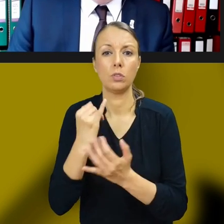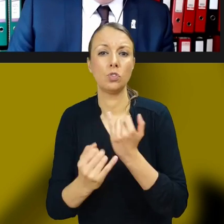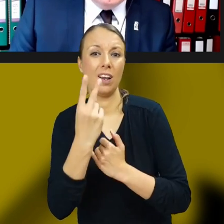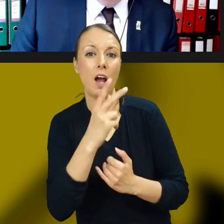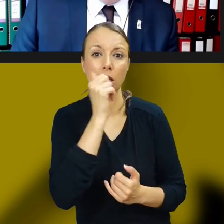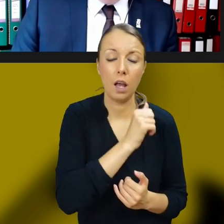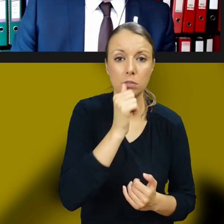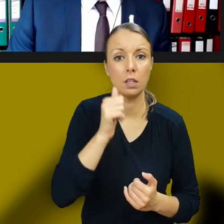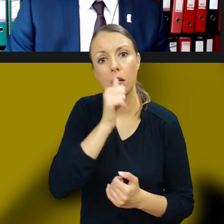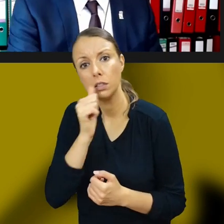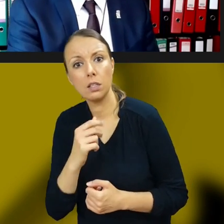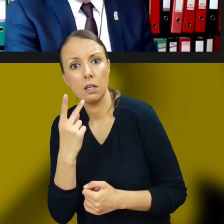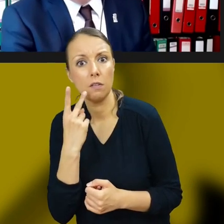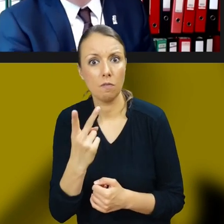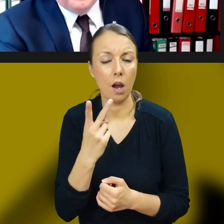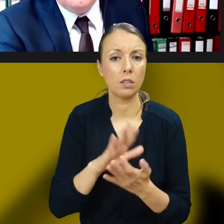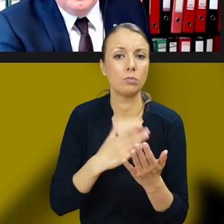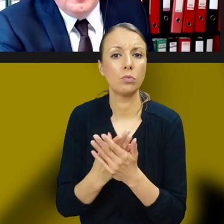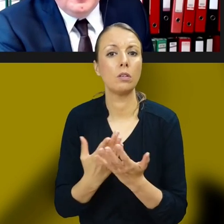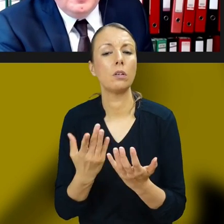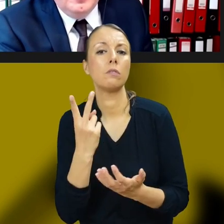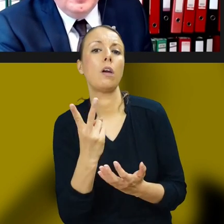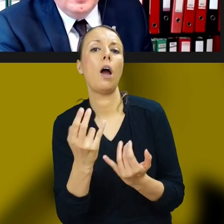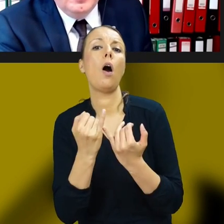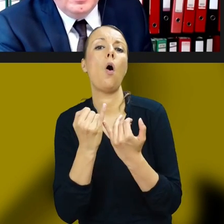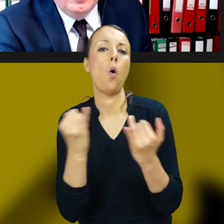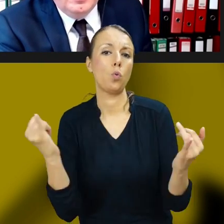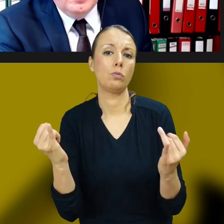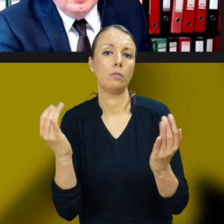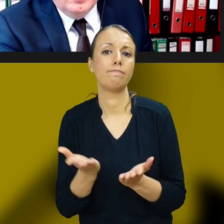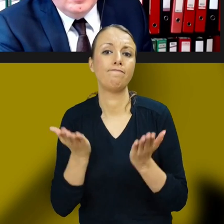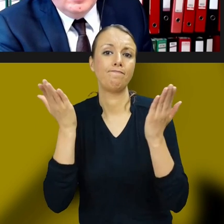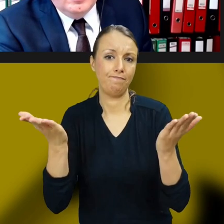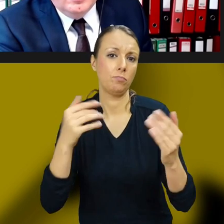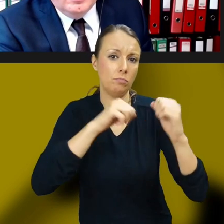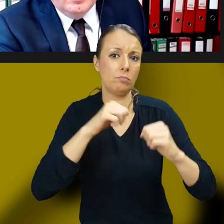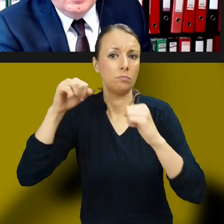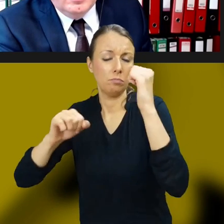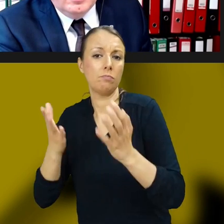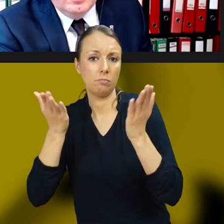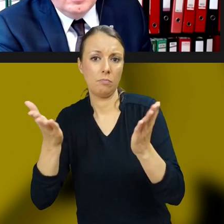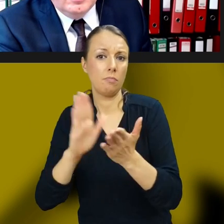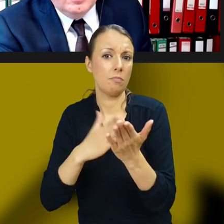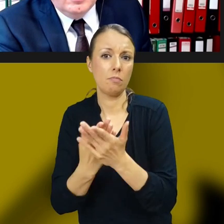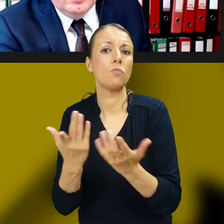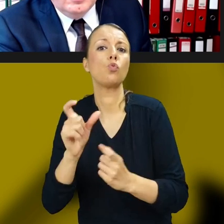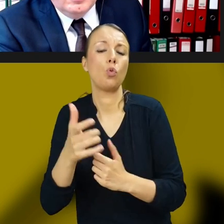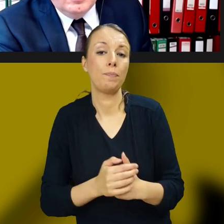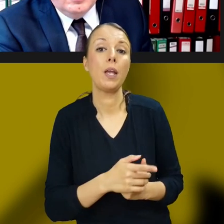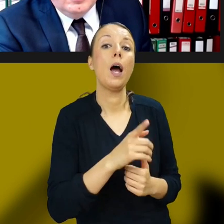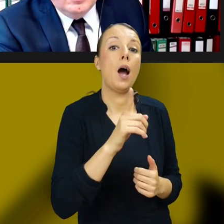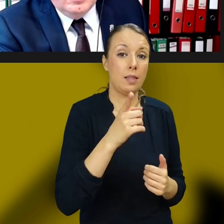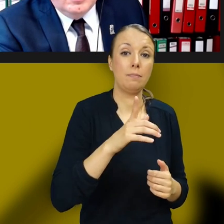odrębne, przekazane do kognicji dwóch różnych pionów sądownictwa. Są państwa skandynawskie, które w ogóle zauważają takie zjawisko,